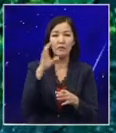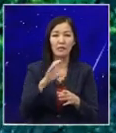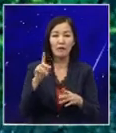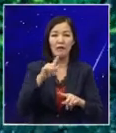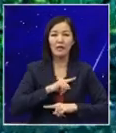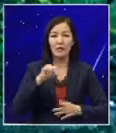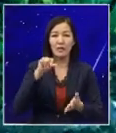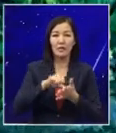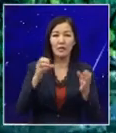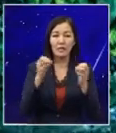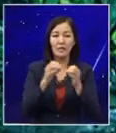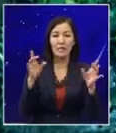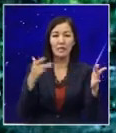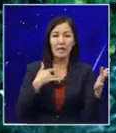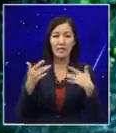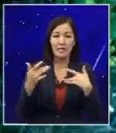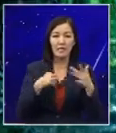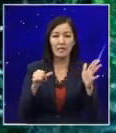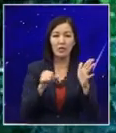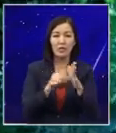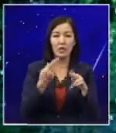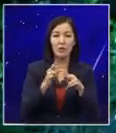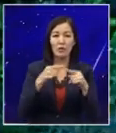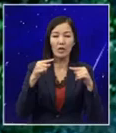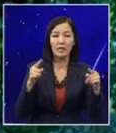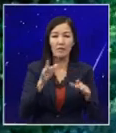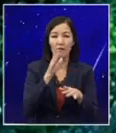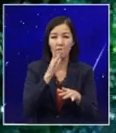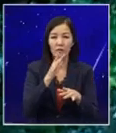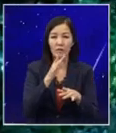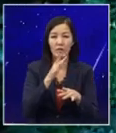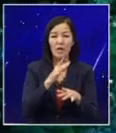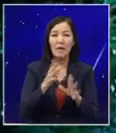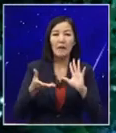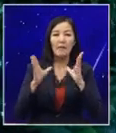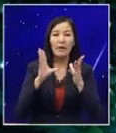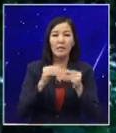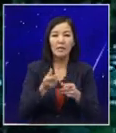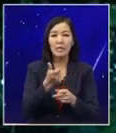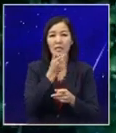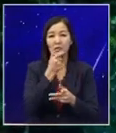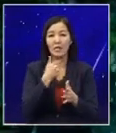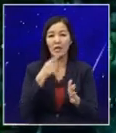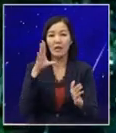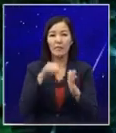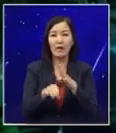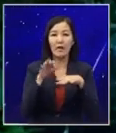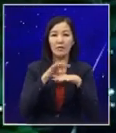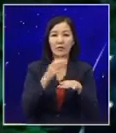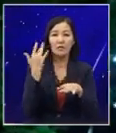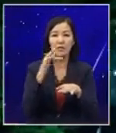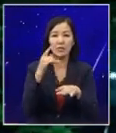приняли участие 10 артистов, 6 из которых – вокалисты разного возраста. Отметим, что по результатам зрительского голосования, проходившего в